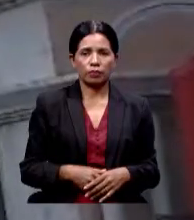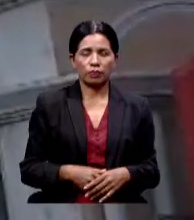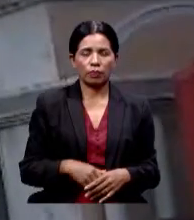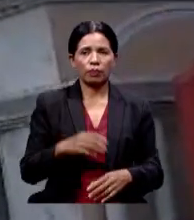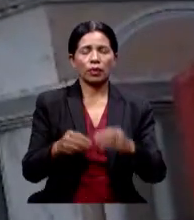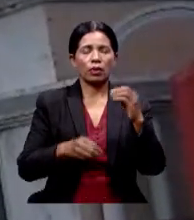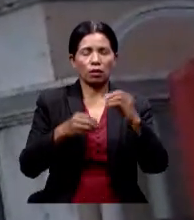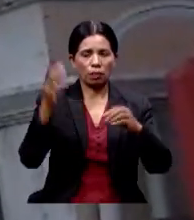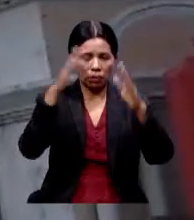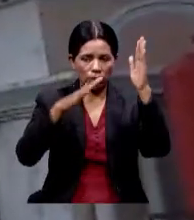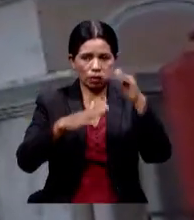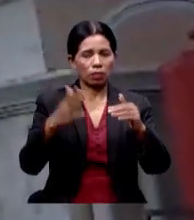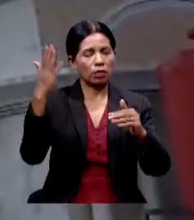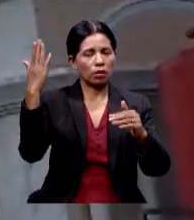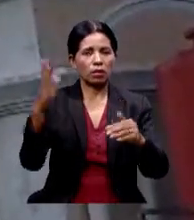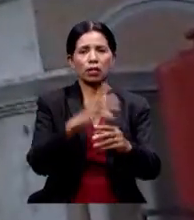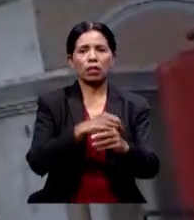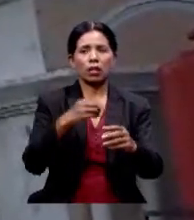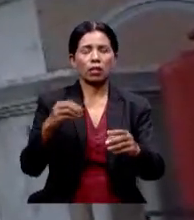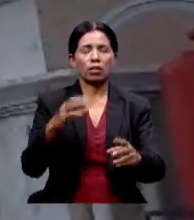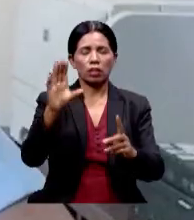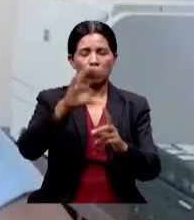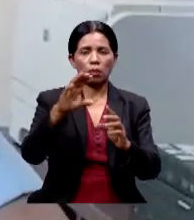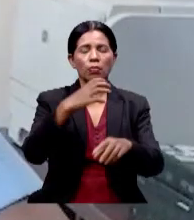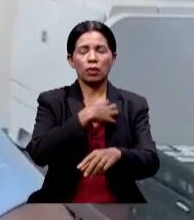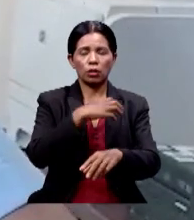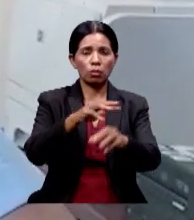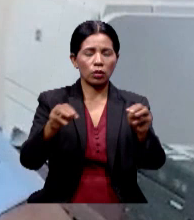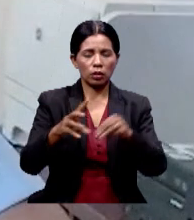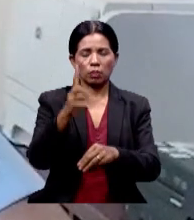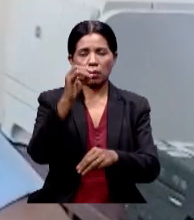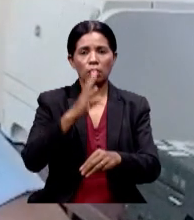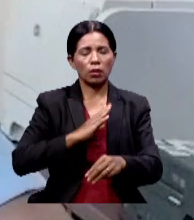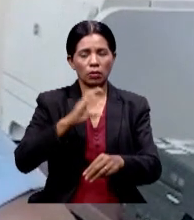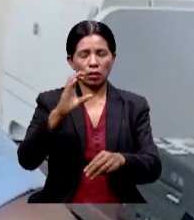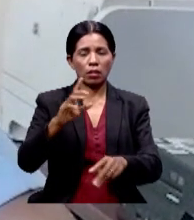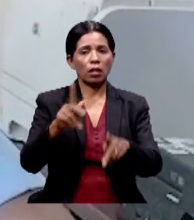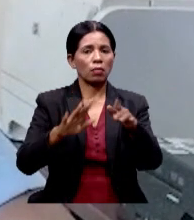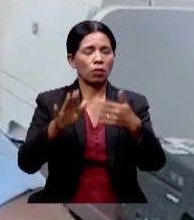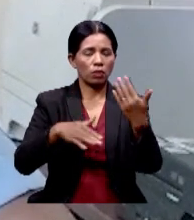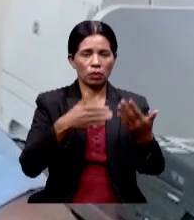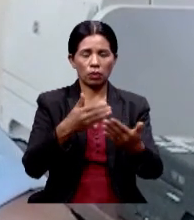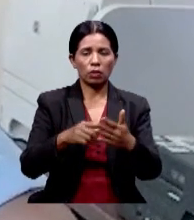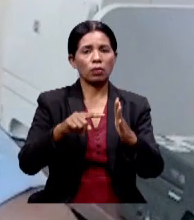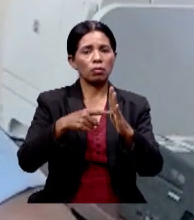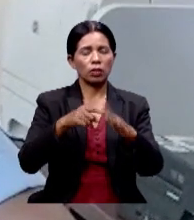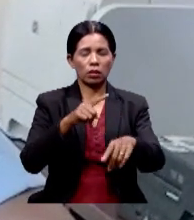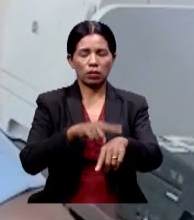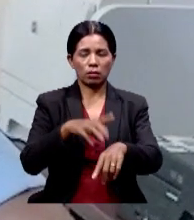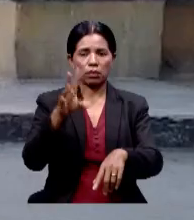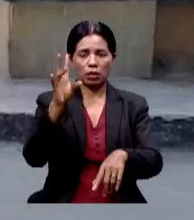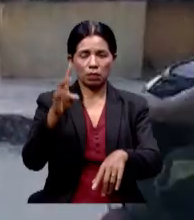Relaciona o confronto nebe acontece foi na Laisne, comando pentel município Baucau, hasai diretiva ida, bandu em hot-hotu, hahu, situ kuhitu,